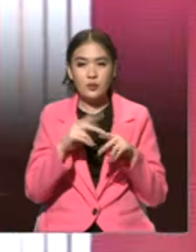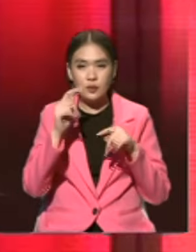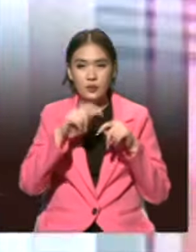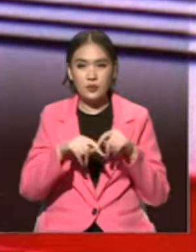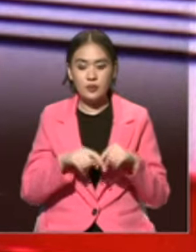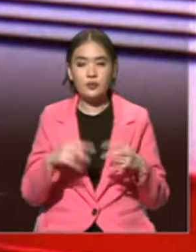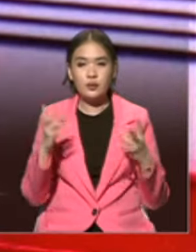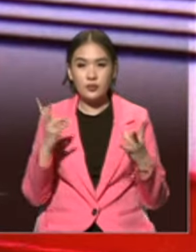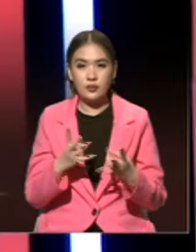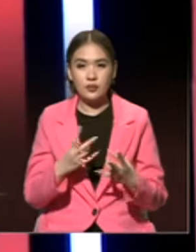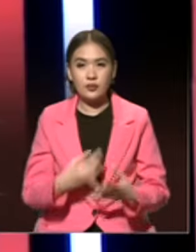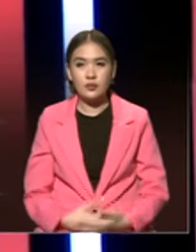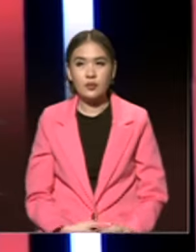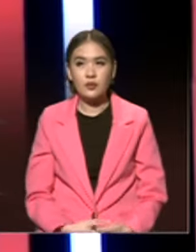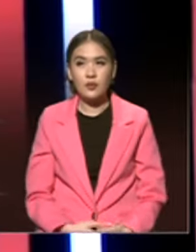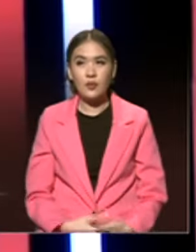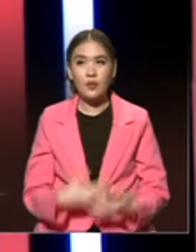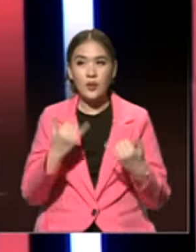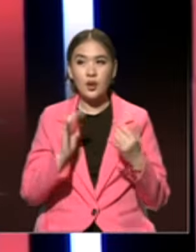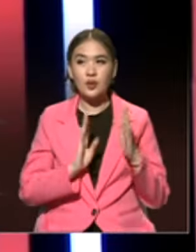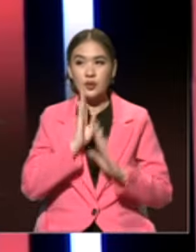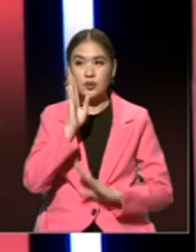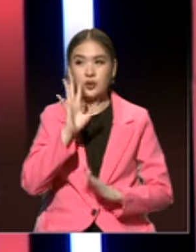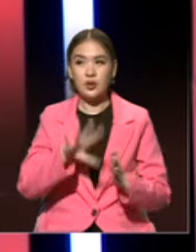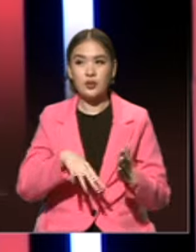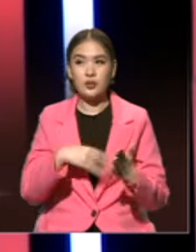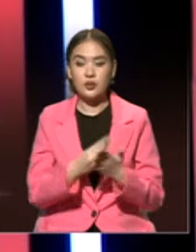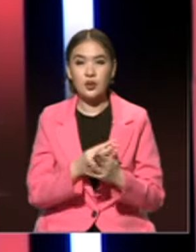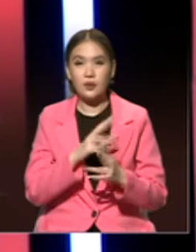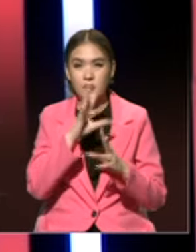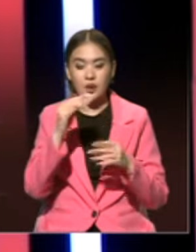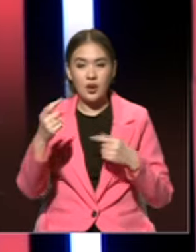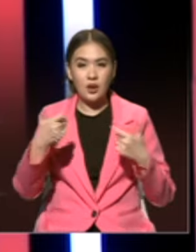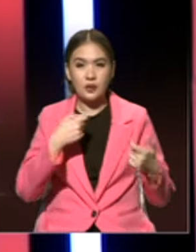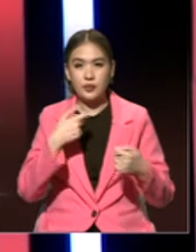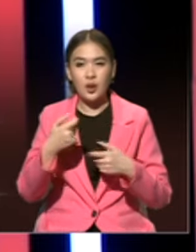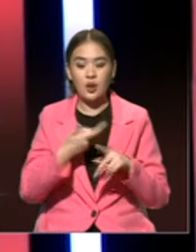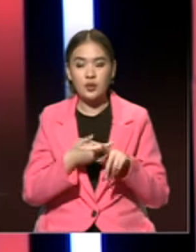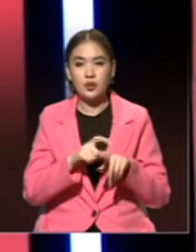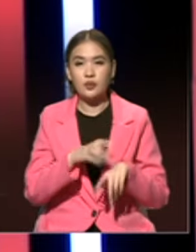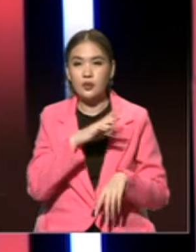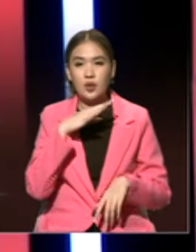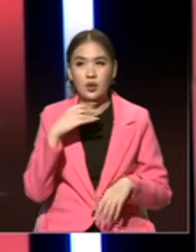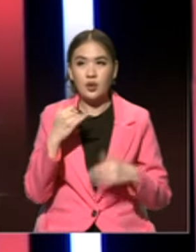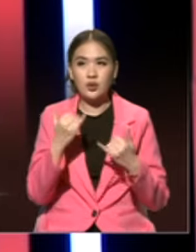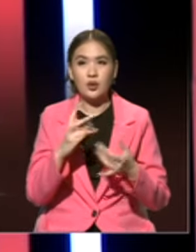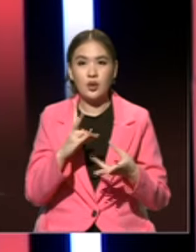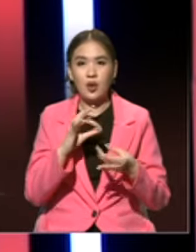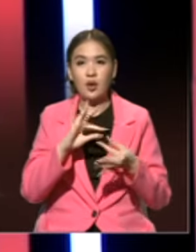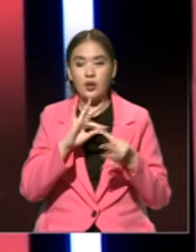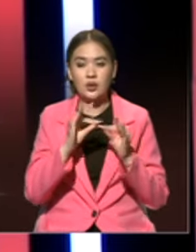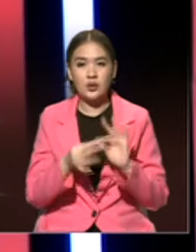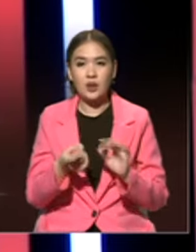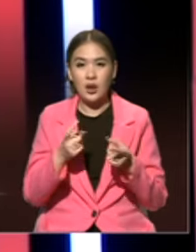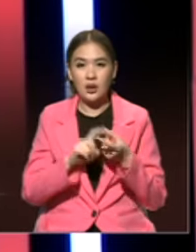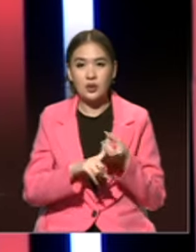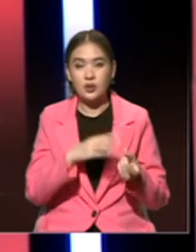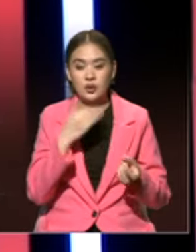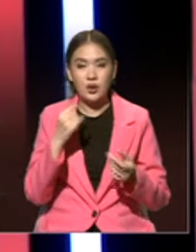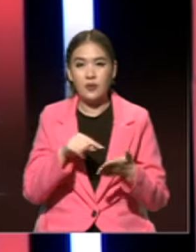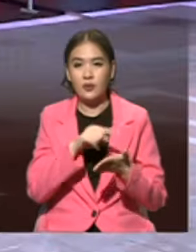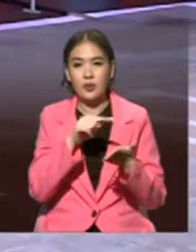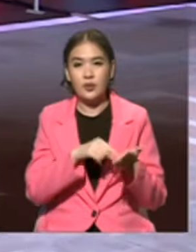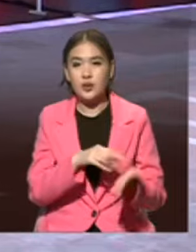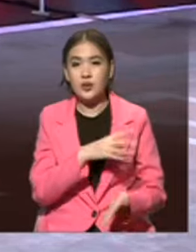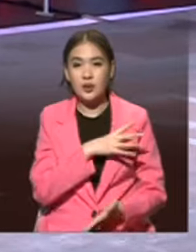керек. Таңертеңнен бері мазалап қайта-қайта жазып жатыр бұл сұрақты, енді біздің бүгінгі тақырыбымызға қатысы жоқ болғаннан кейін қойған жоқ